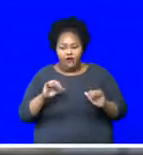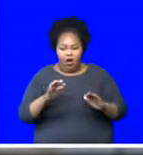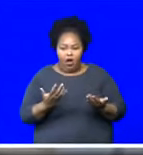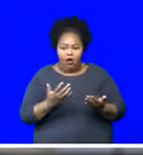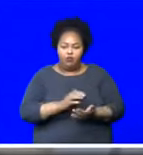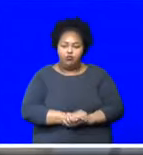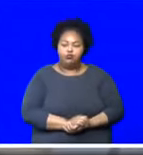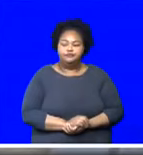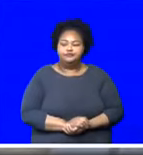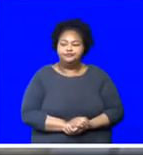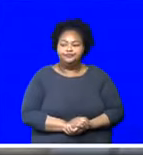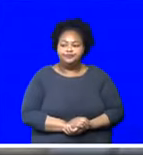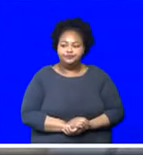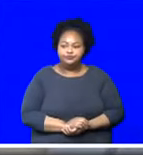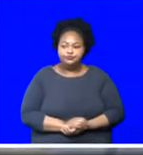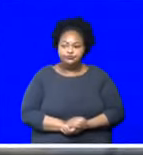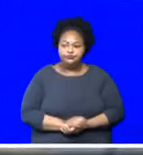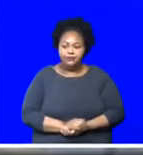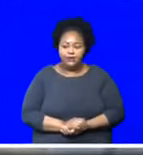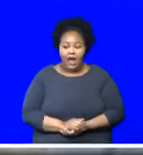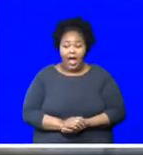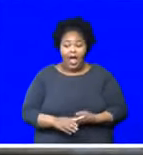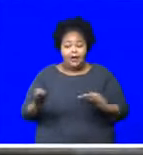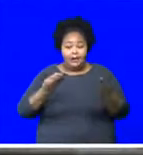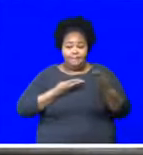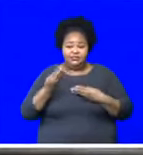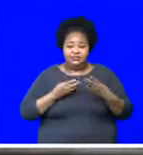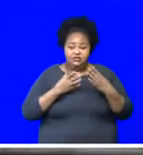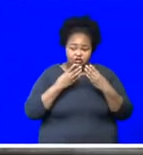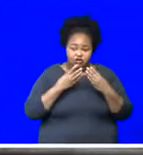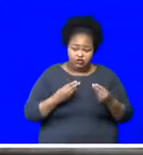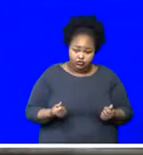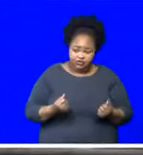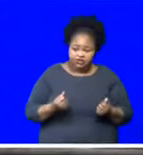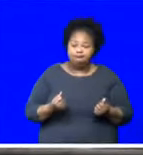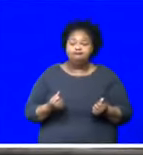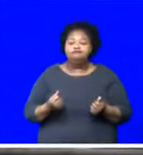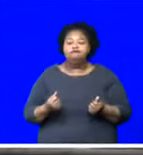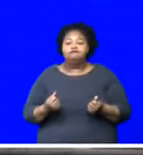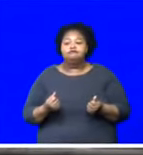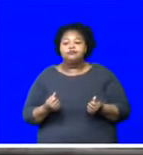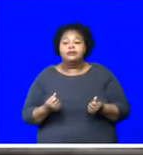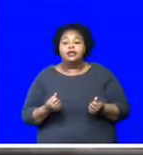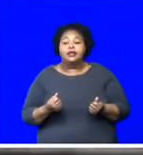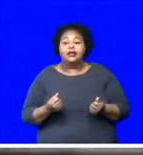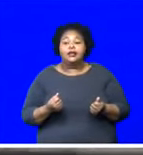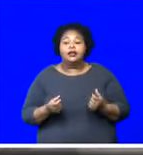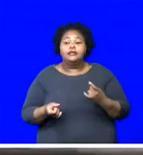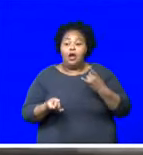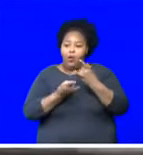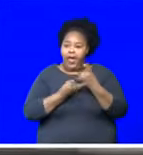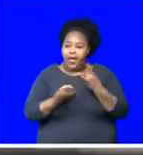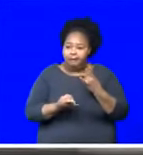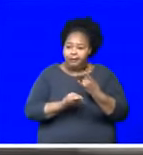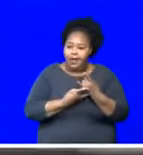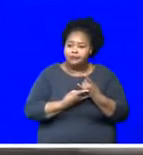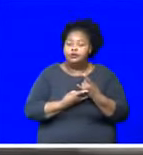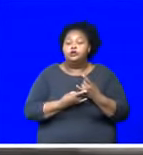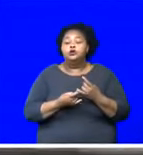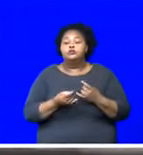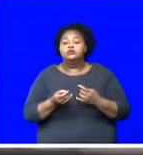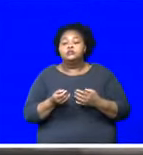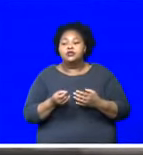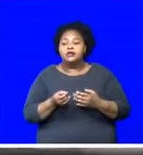ifuna ilethe le idlale lichaza lelithide kunciphisa mhlawumbe tifo tekulalana